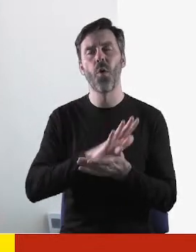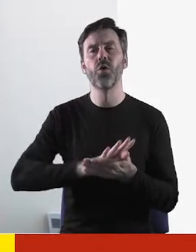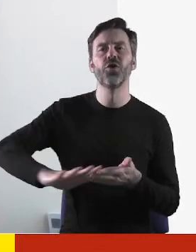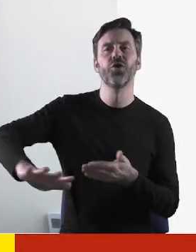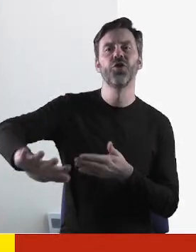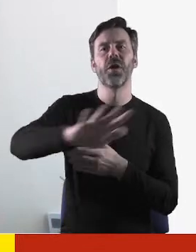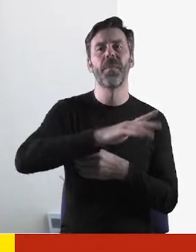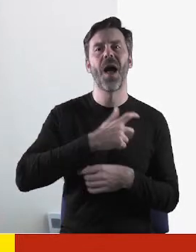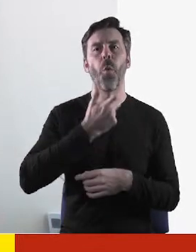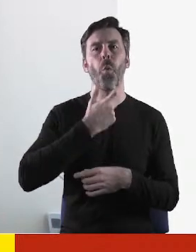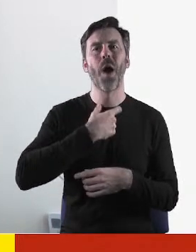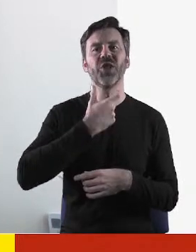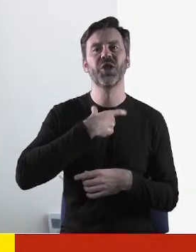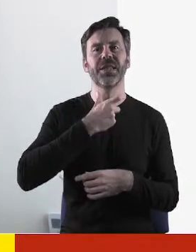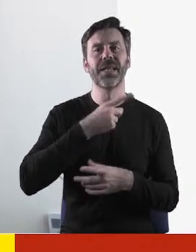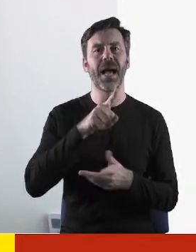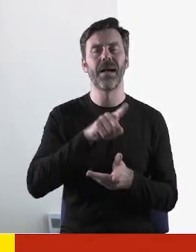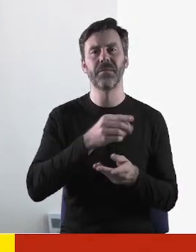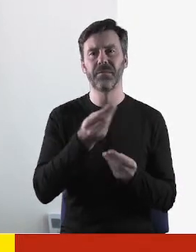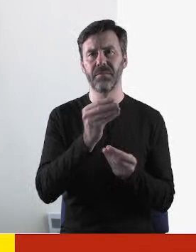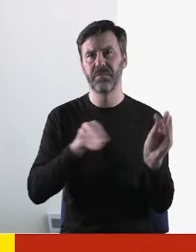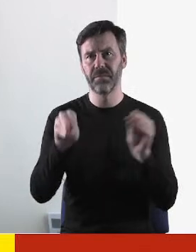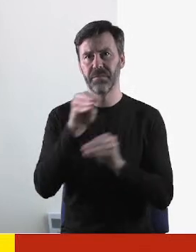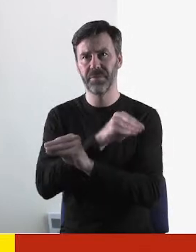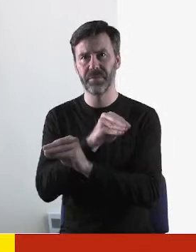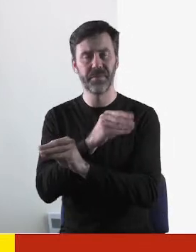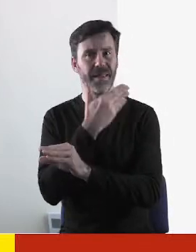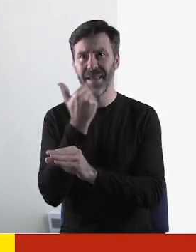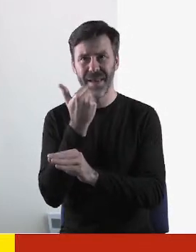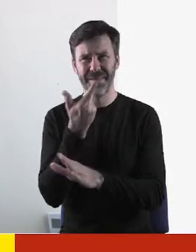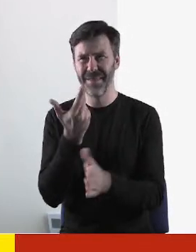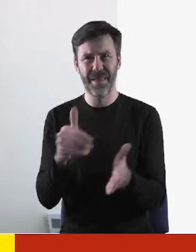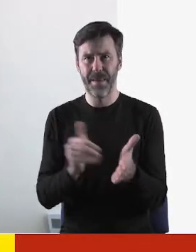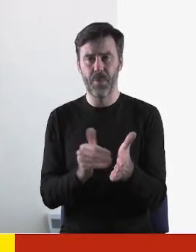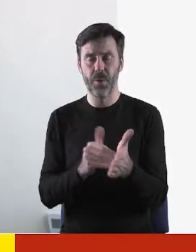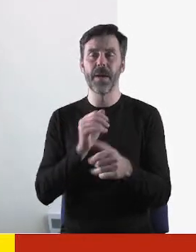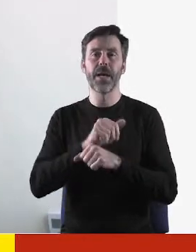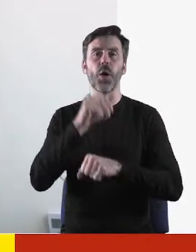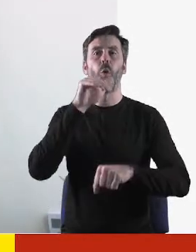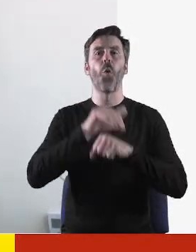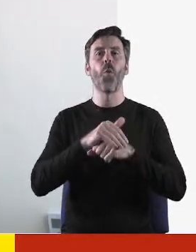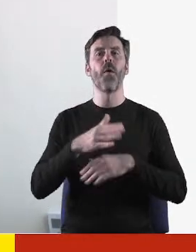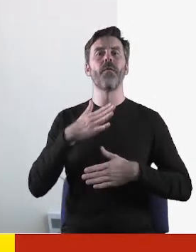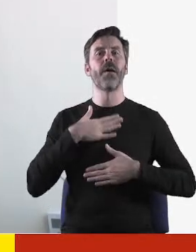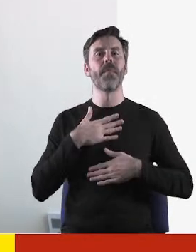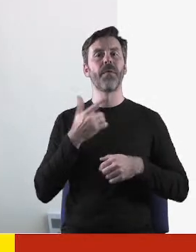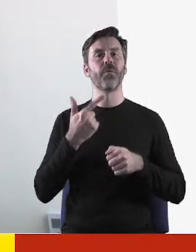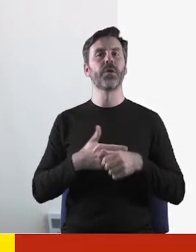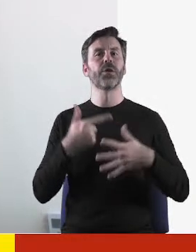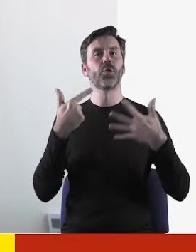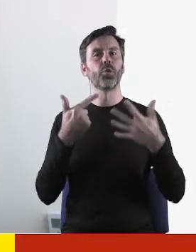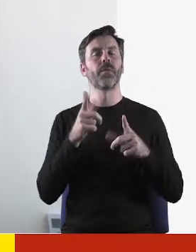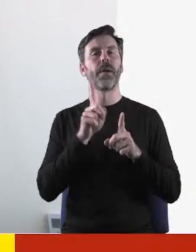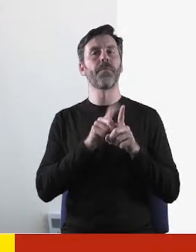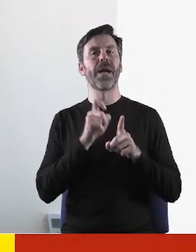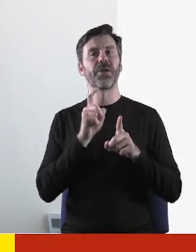ponieważ nie ma takiej potrzeby. Ja mam przed sobą aneks do umowy z 27